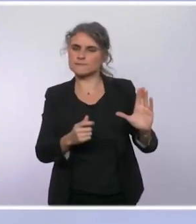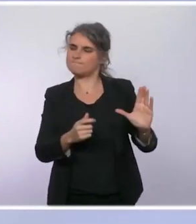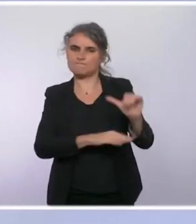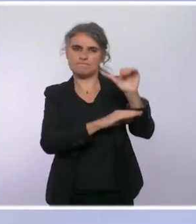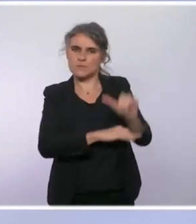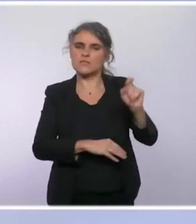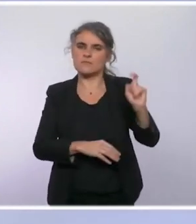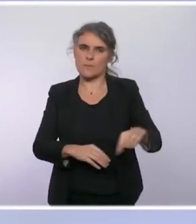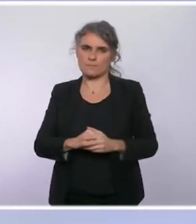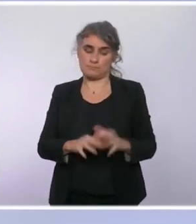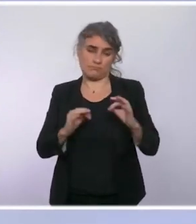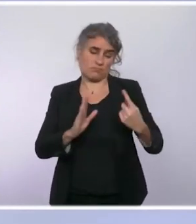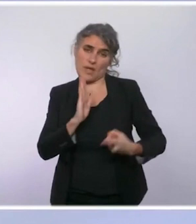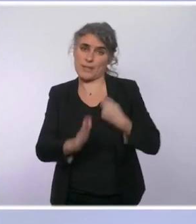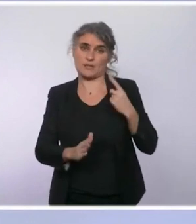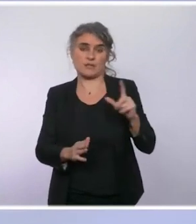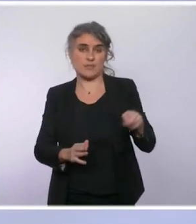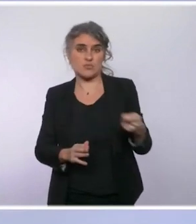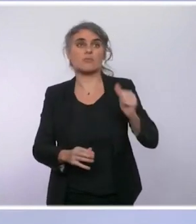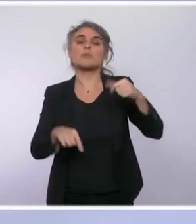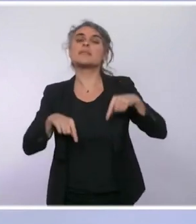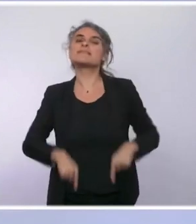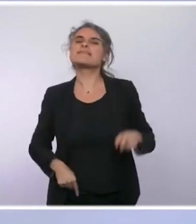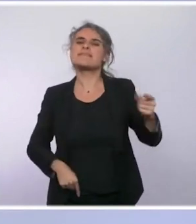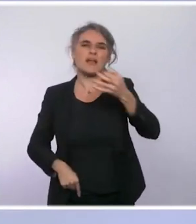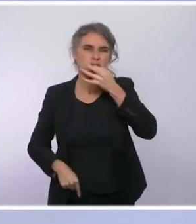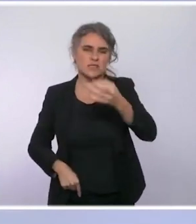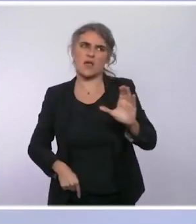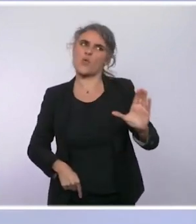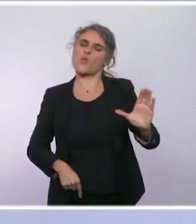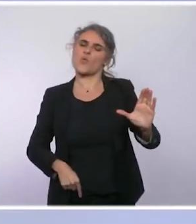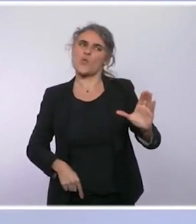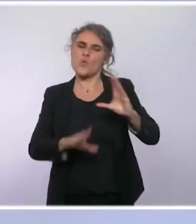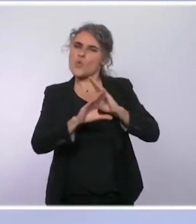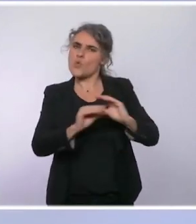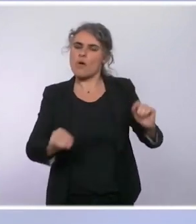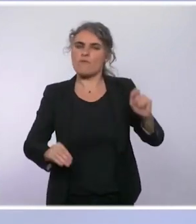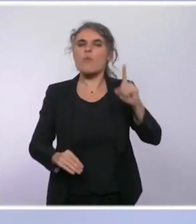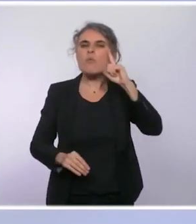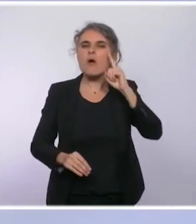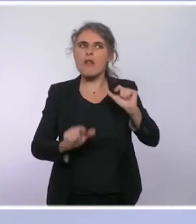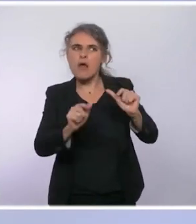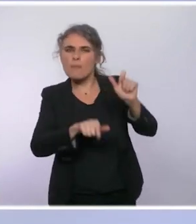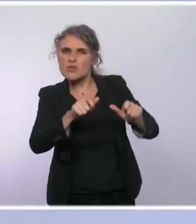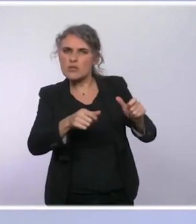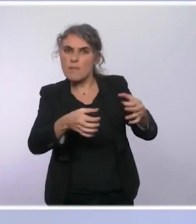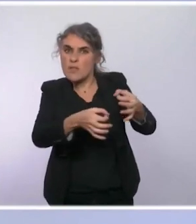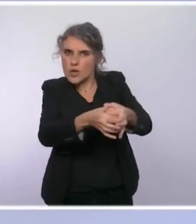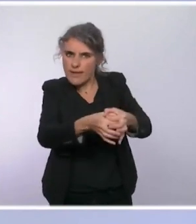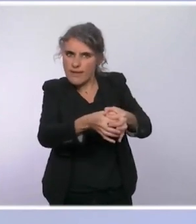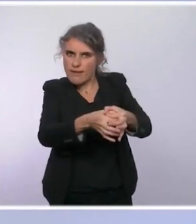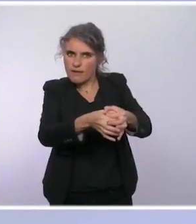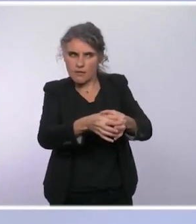réitérer l'appel au calme du Premier ministre. Il y a une minorité récalcitrante qui ne peut pas prendre toute une île